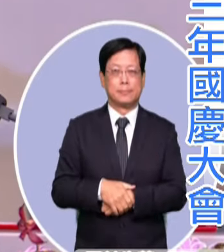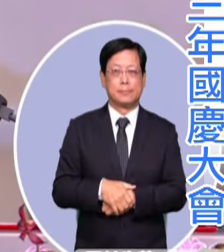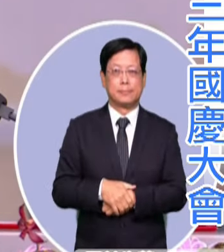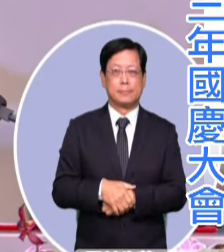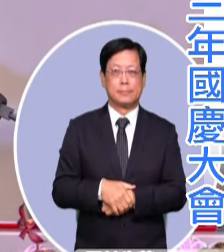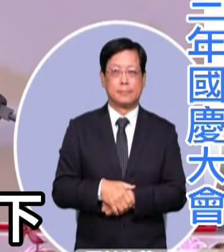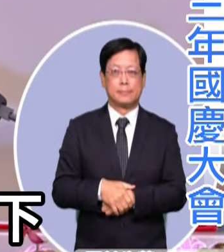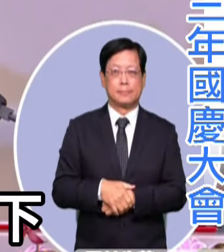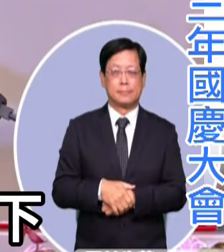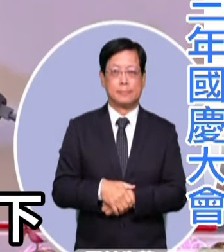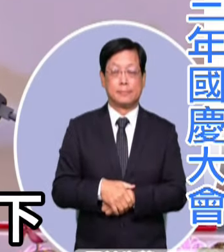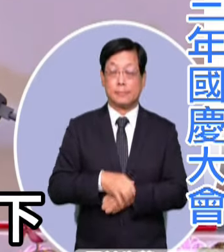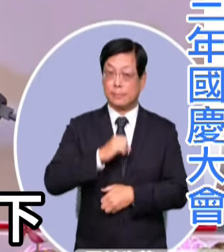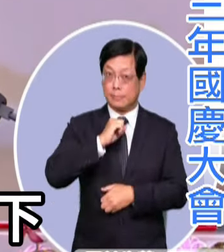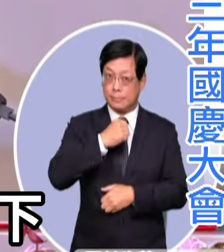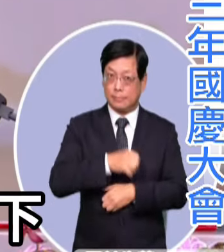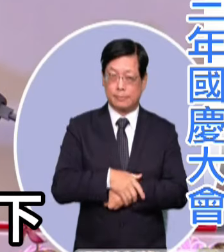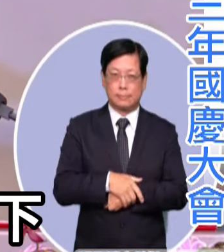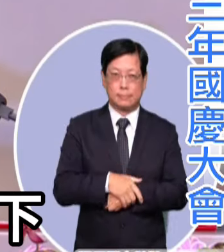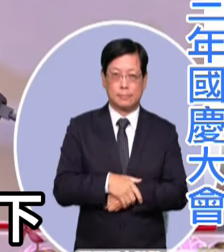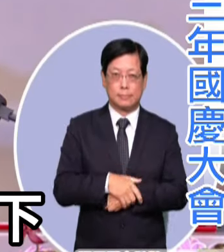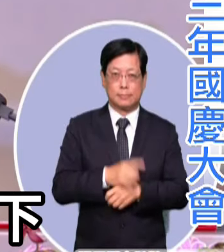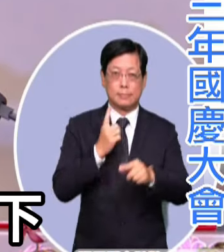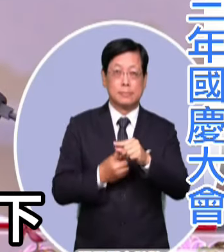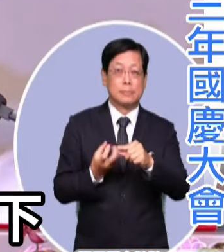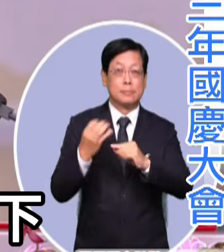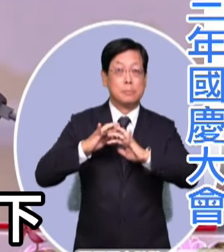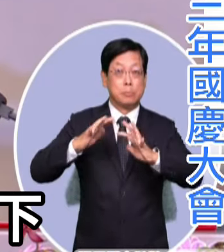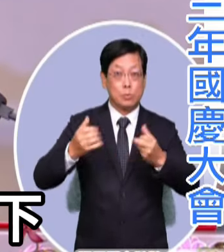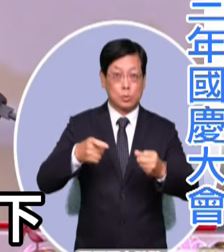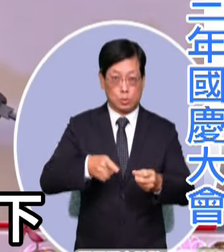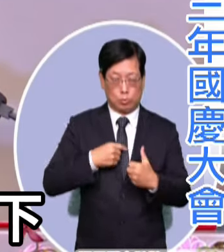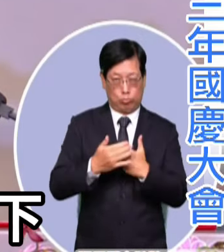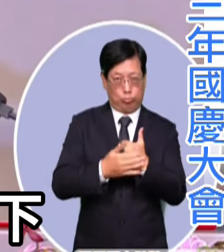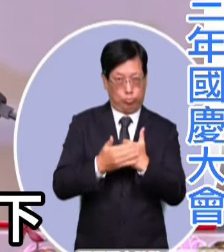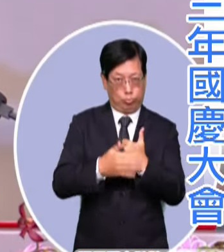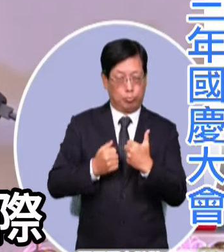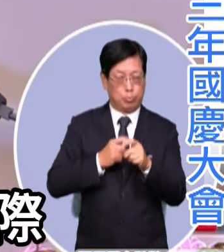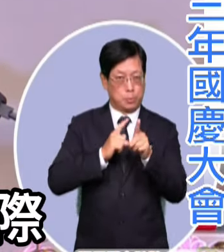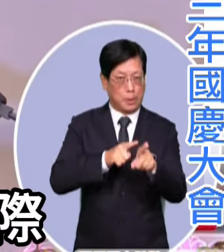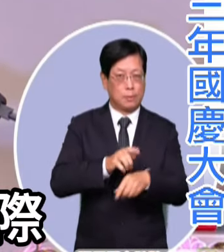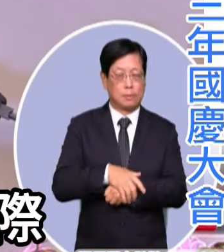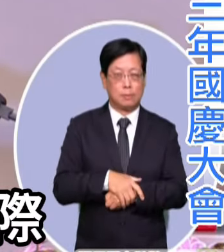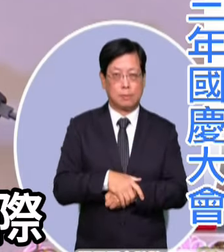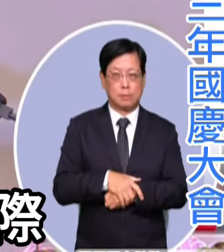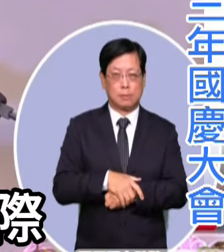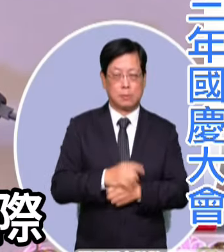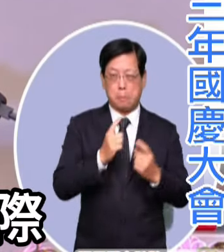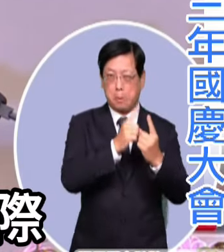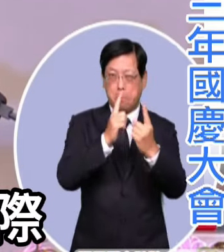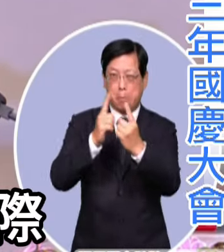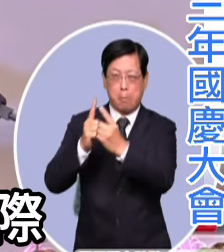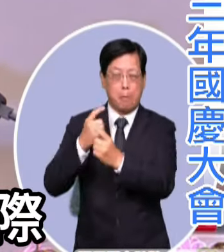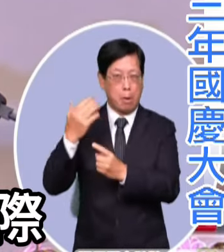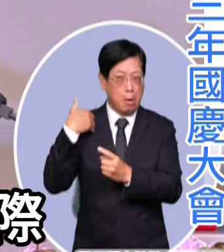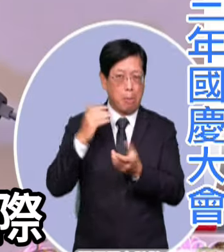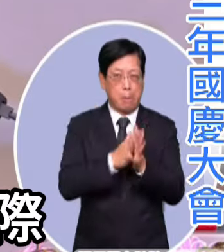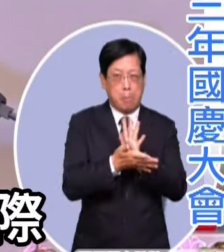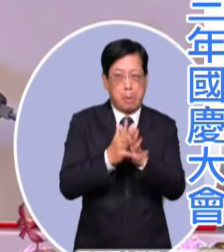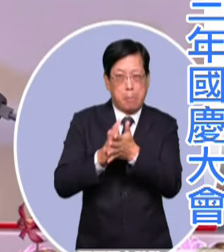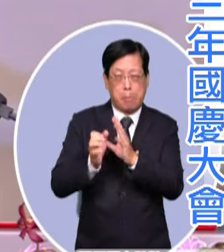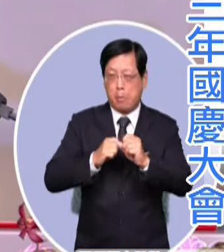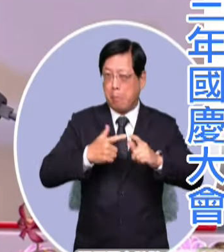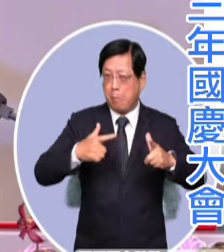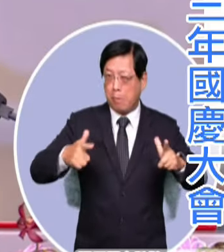台湾在中华民国的保护之下， 历经了各种风云变幻的国